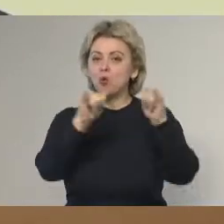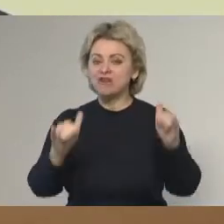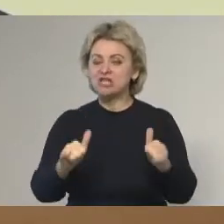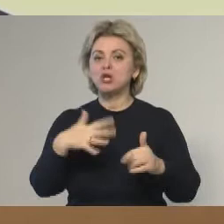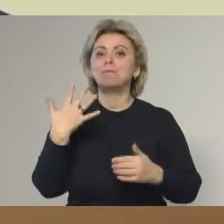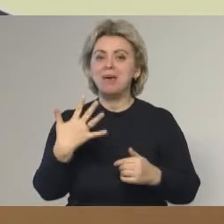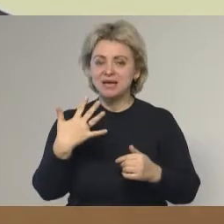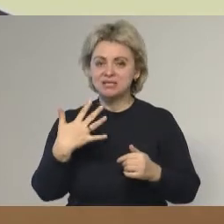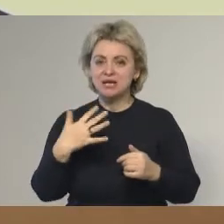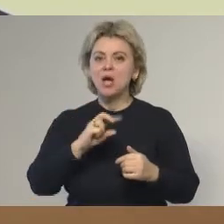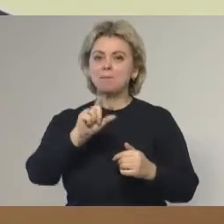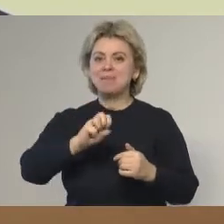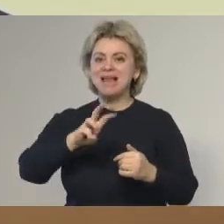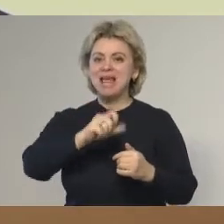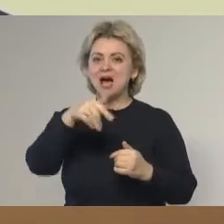на